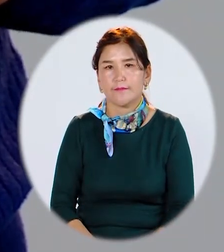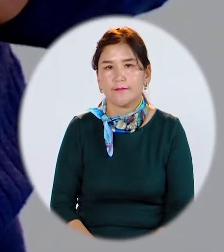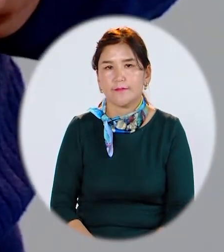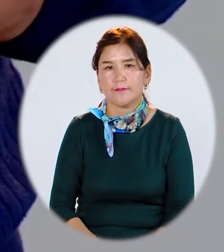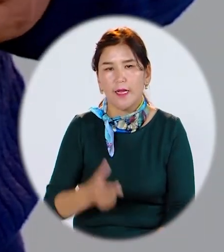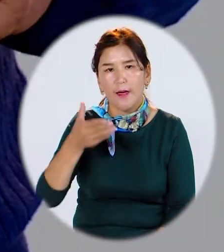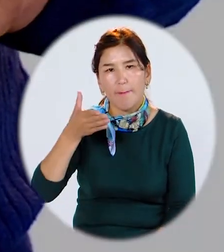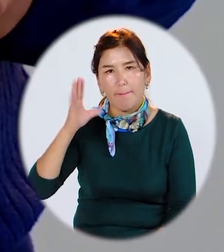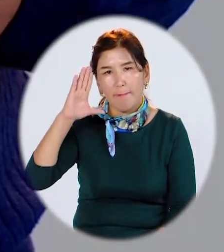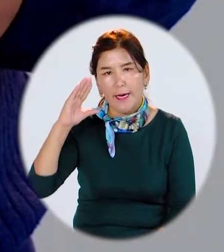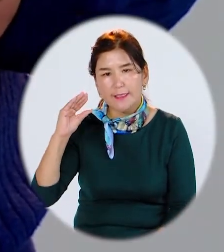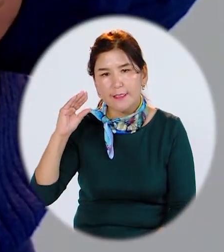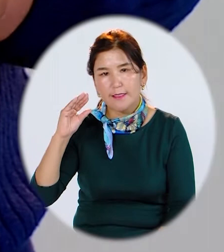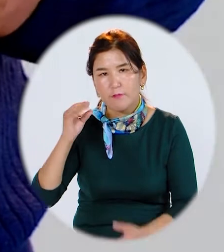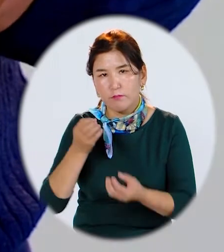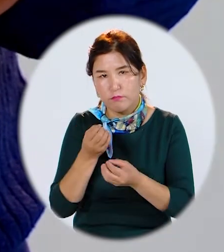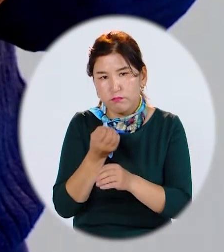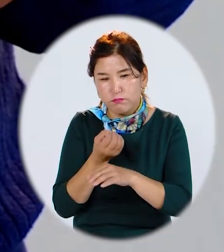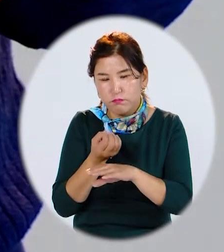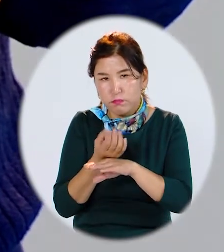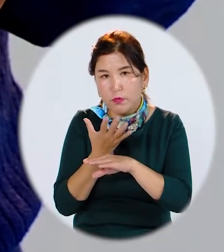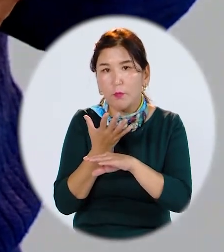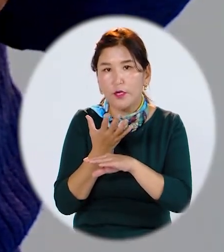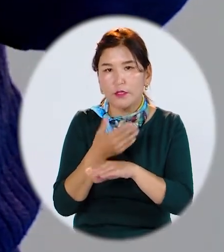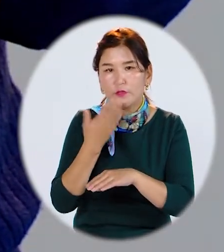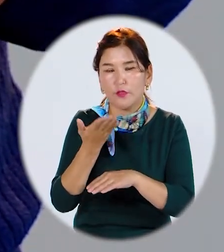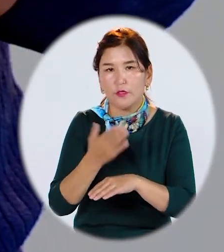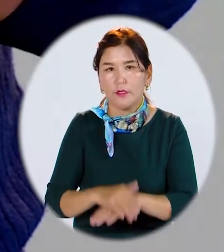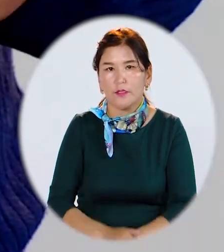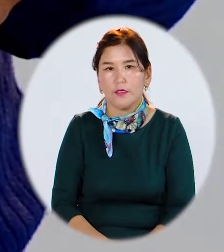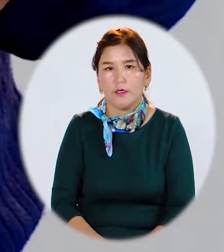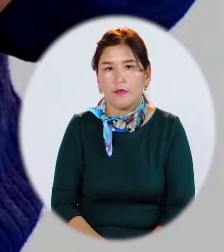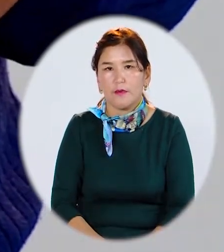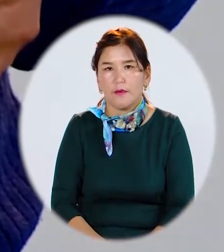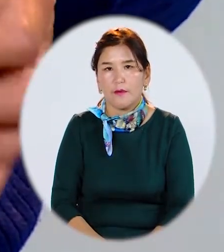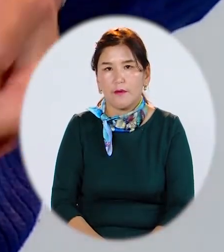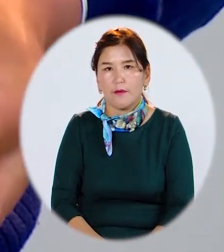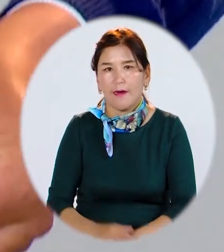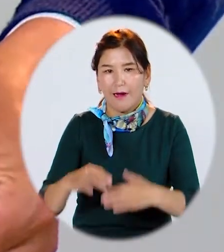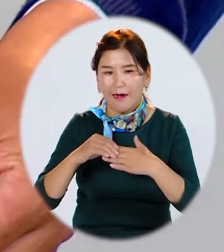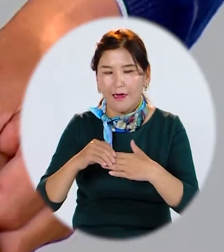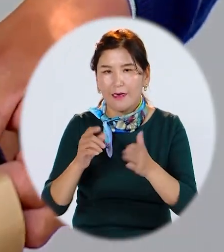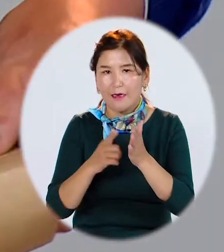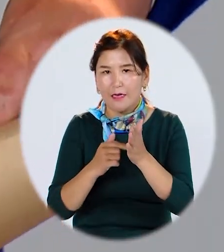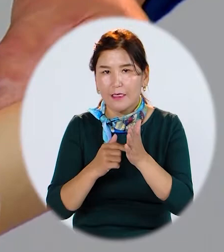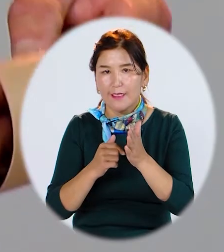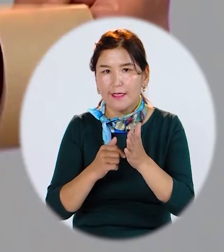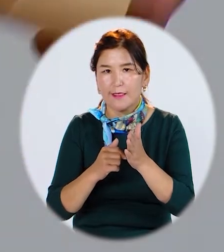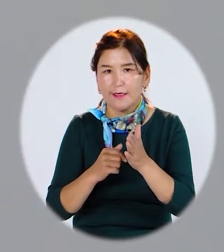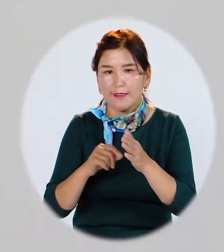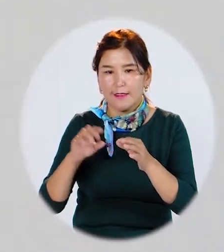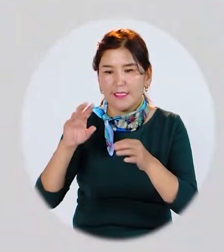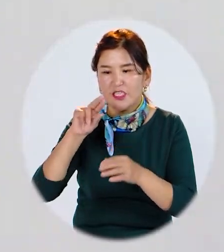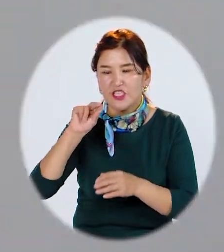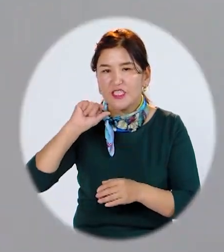за бага зэрэг хөн болгож өгнө. Өөрөөр хэлэх юм бол за ингээд гараараа доторхтлын нэг чагтын хэсгийг сайхан ингээд дэлгэж